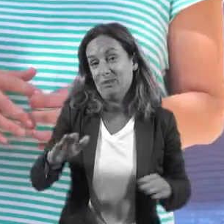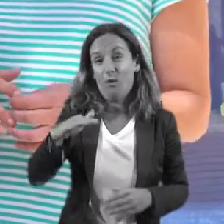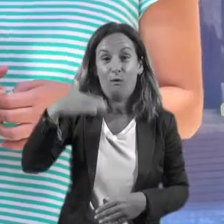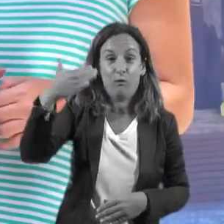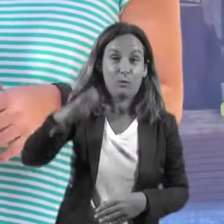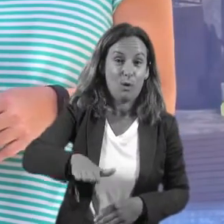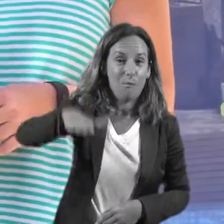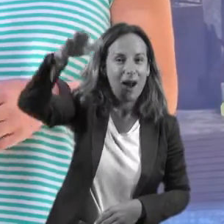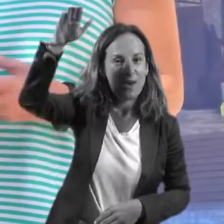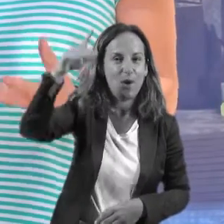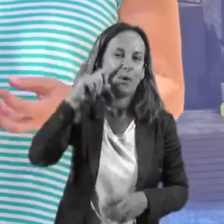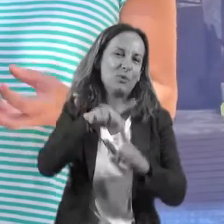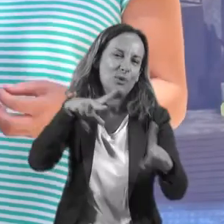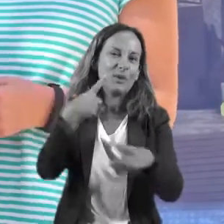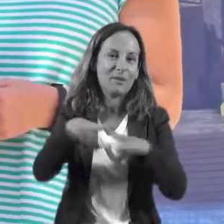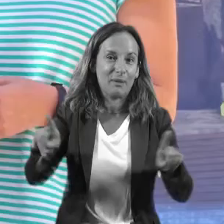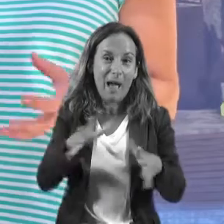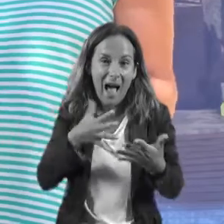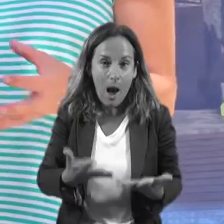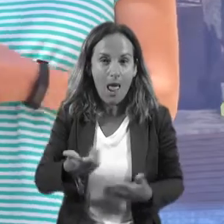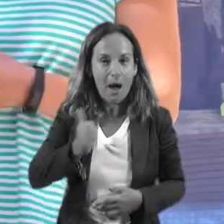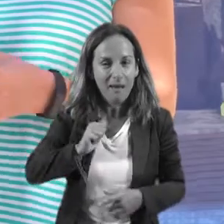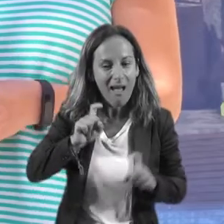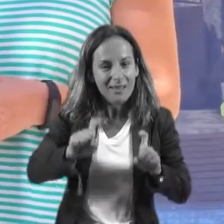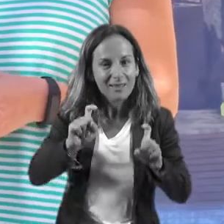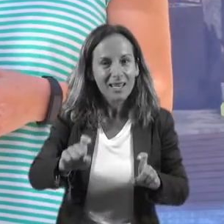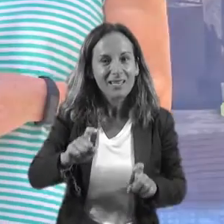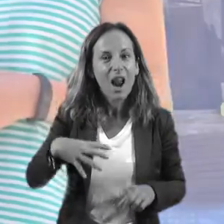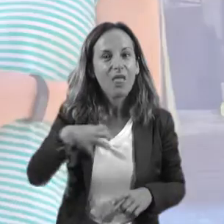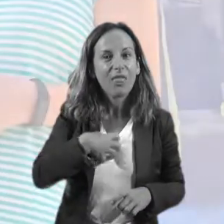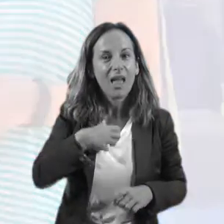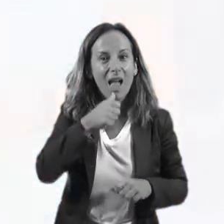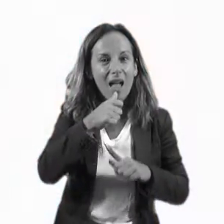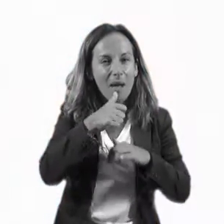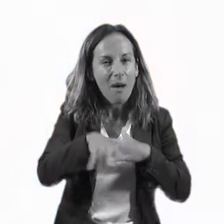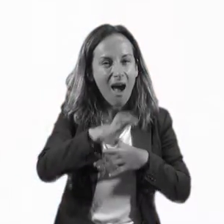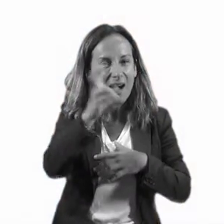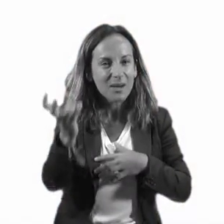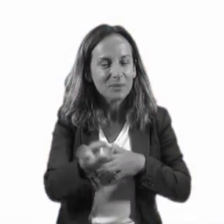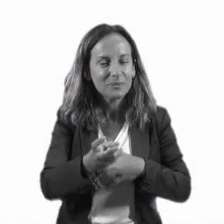ja ho veuran d'una altra manera, però és una manera de que puguin d'apropar aquests oficis.